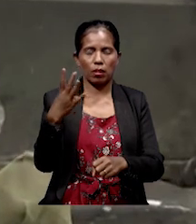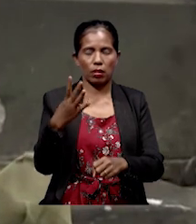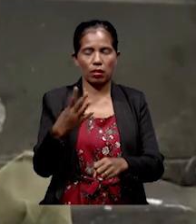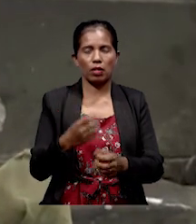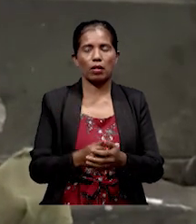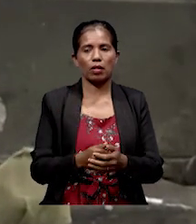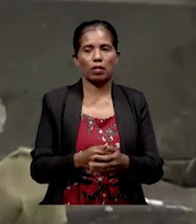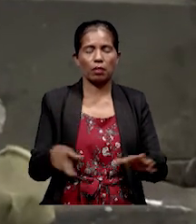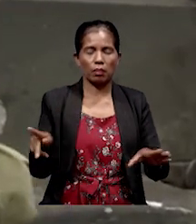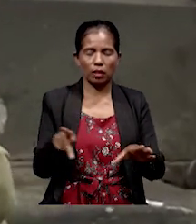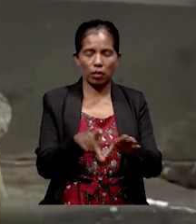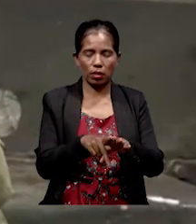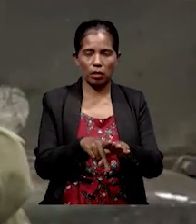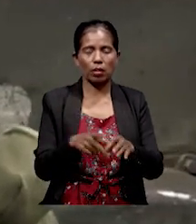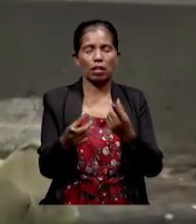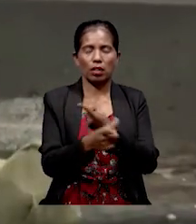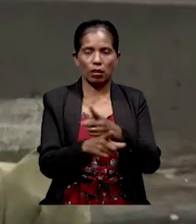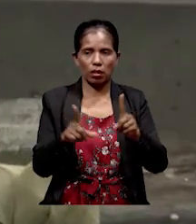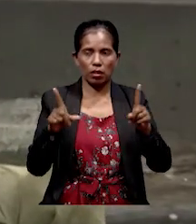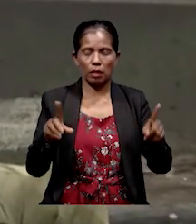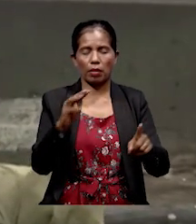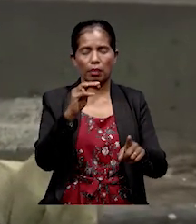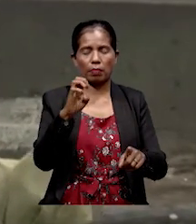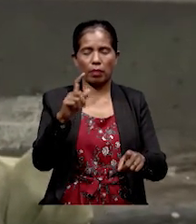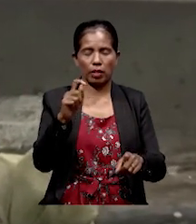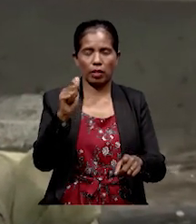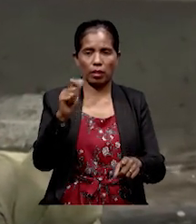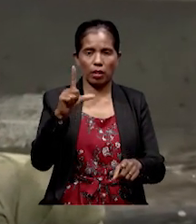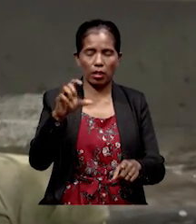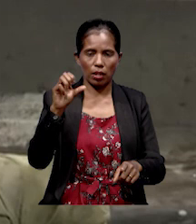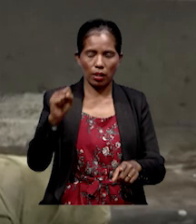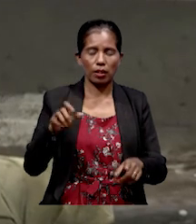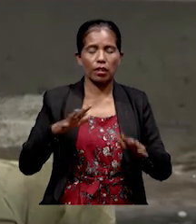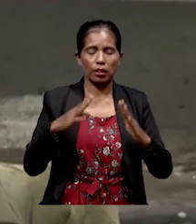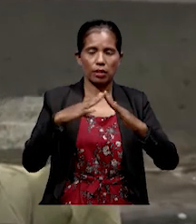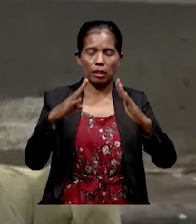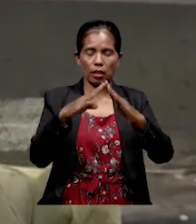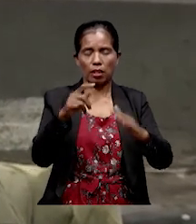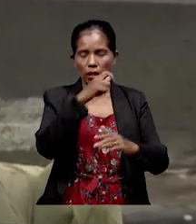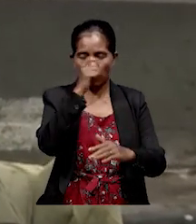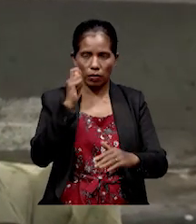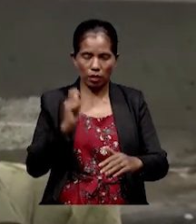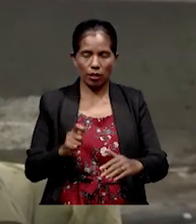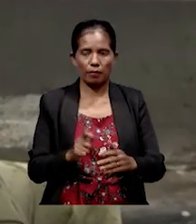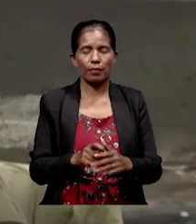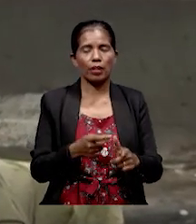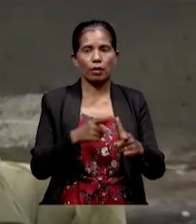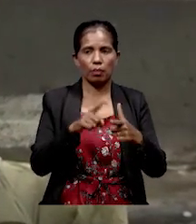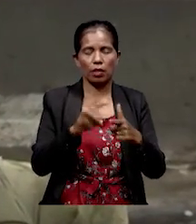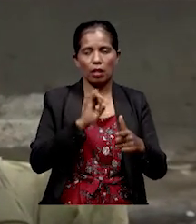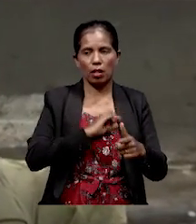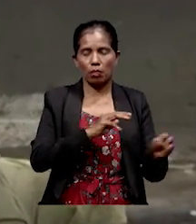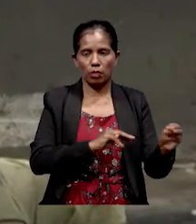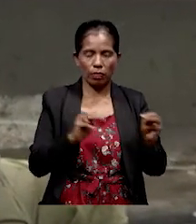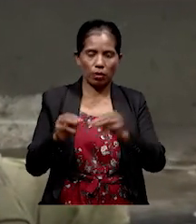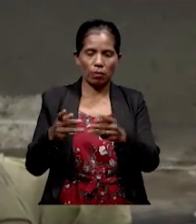Luhansk no participa durante libertação metalist cidade leste Ucrânia. Ia funu ba metalist tuir mai hau muda fali mai